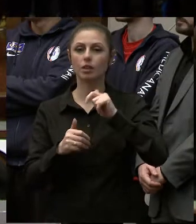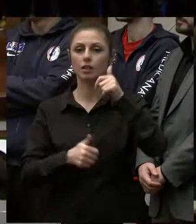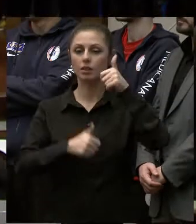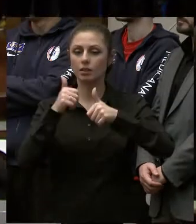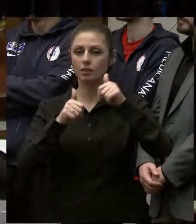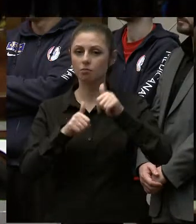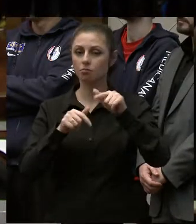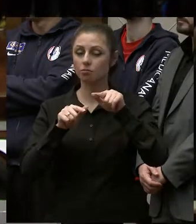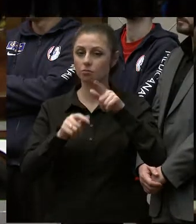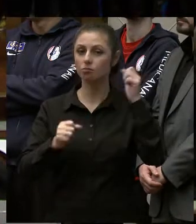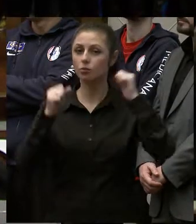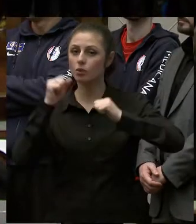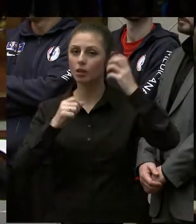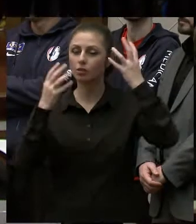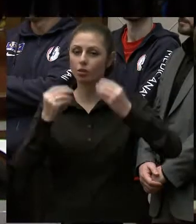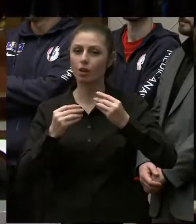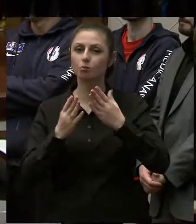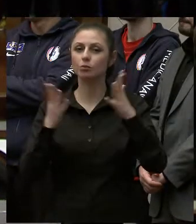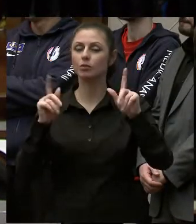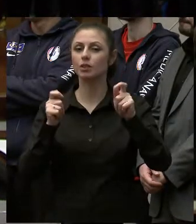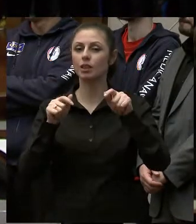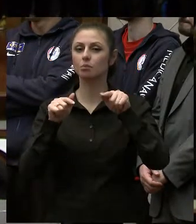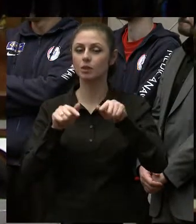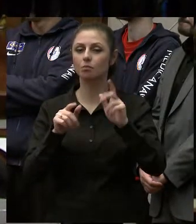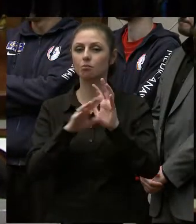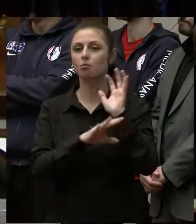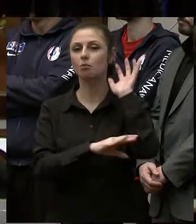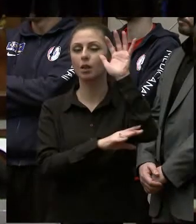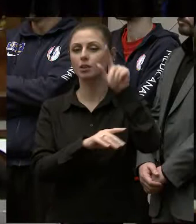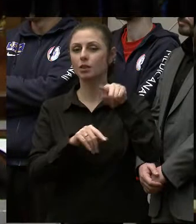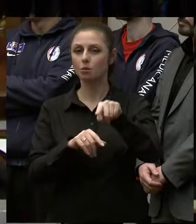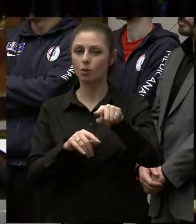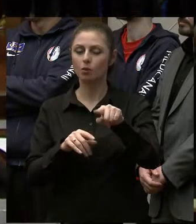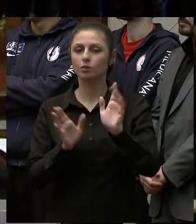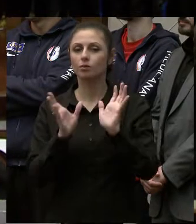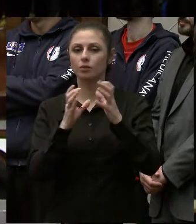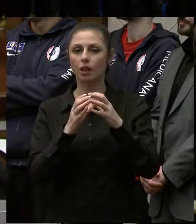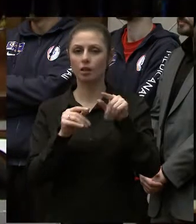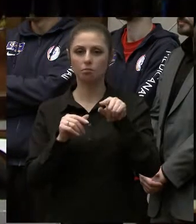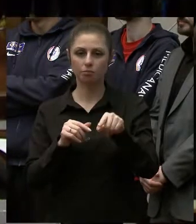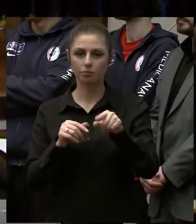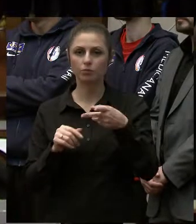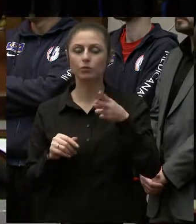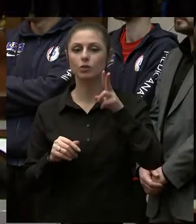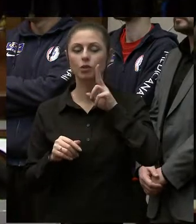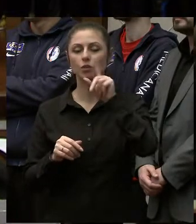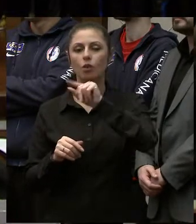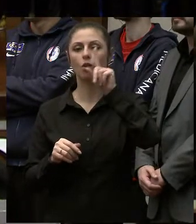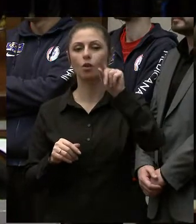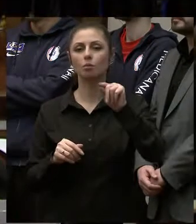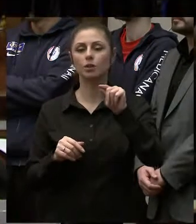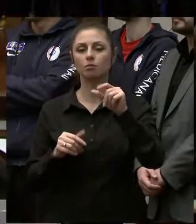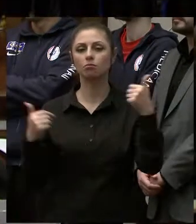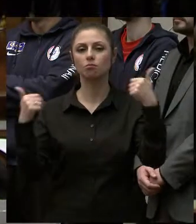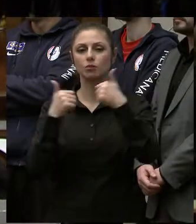Cup'ta mücadele veren Büyükçekmece Demir İnşaat basketbol takımımız son 11 maçın